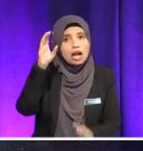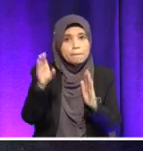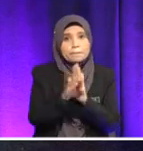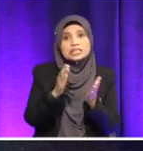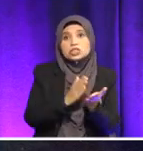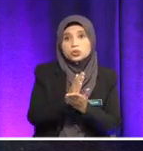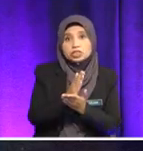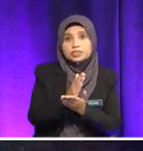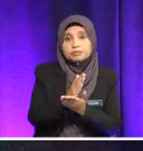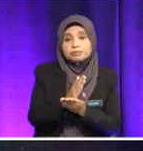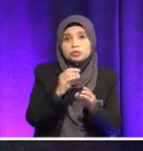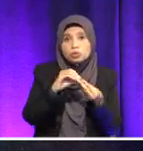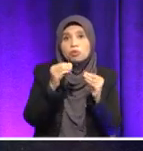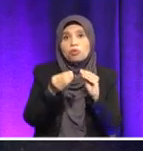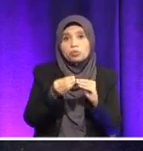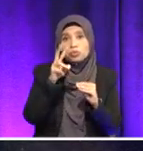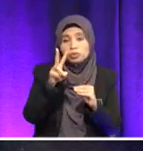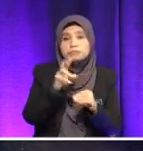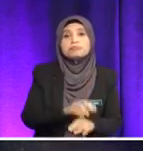yang kedua